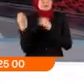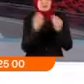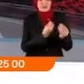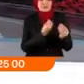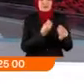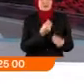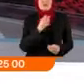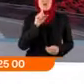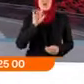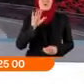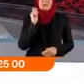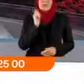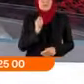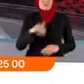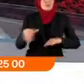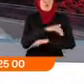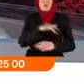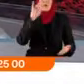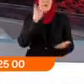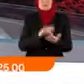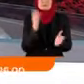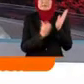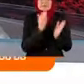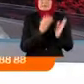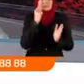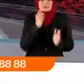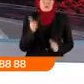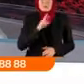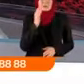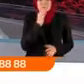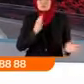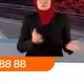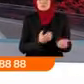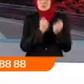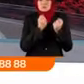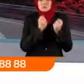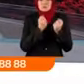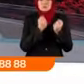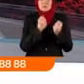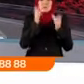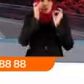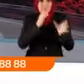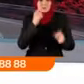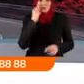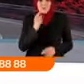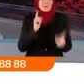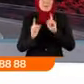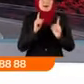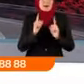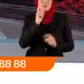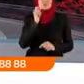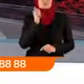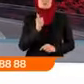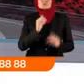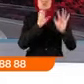saldırıda ölümün eşiğinden dönmüştü görüntülere rağmen mahkeme dokuz gün tutuklu kalan zanlıyı şehit bir kararla tahliye